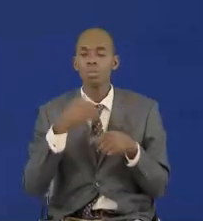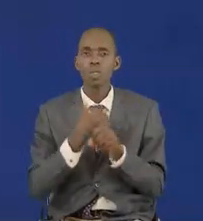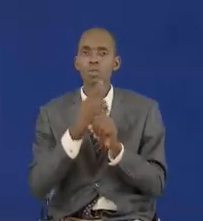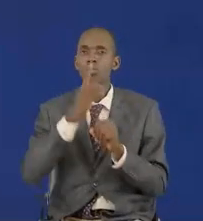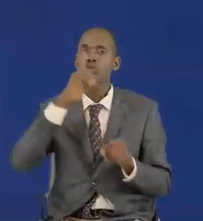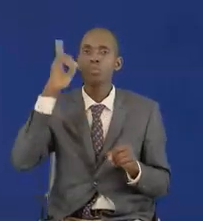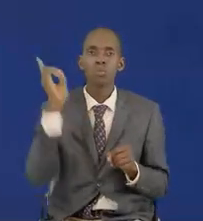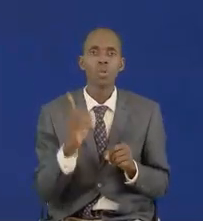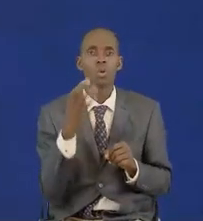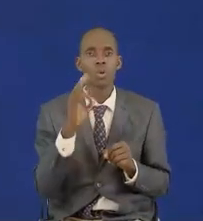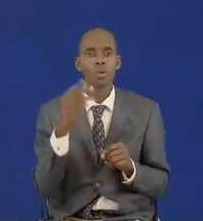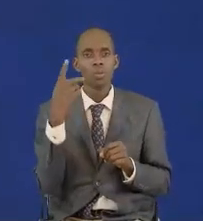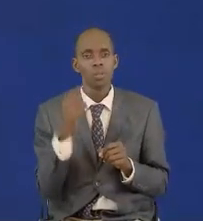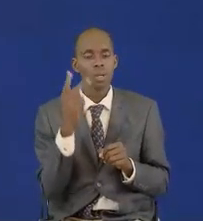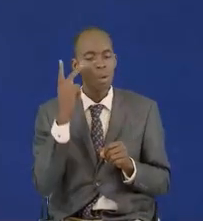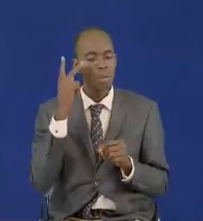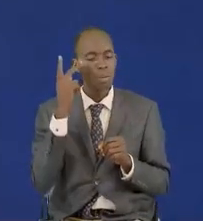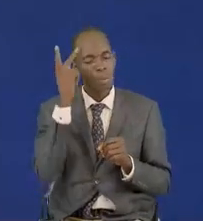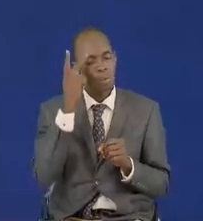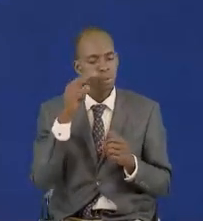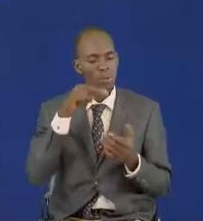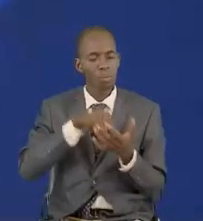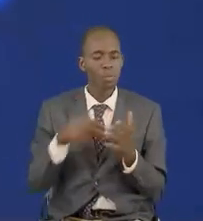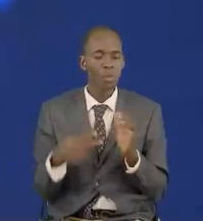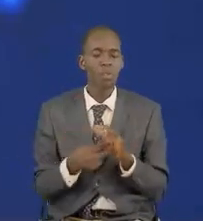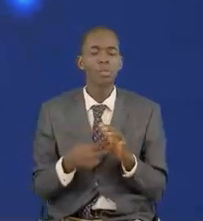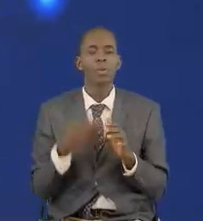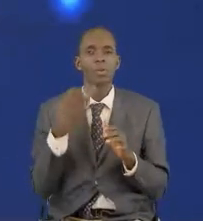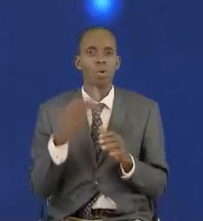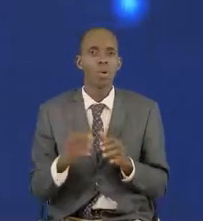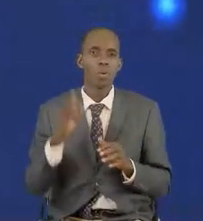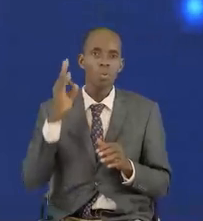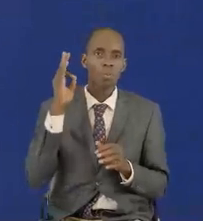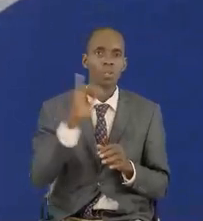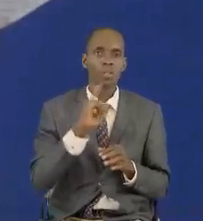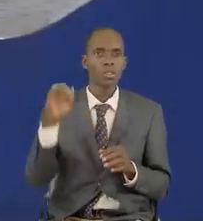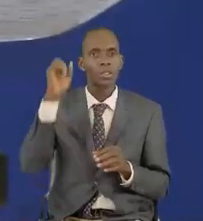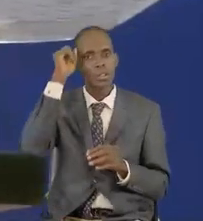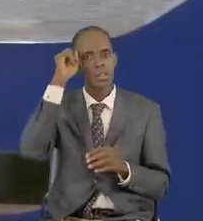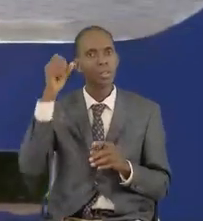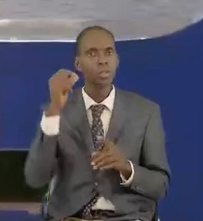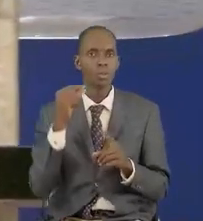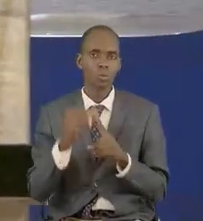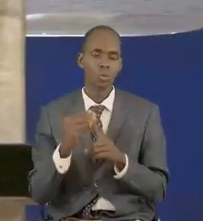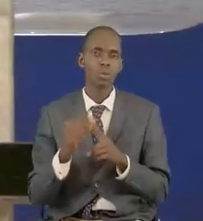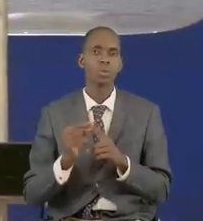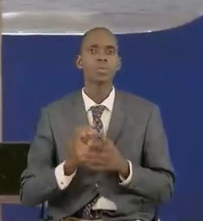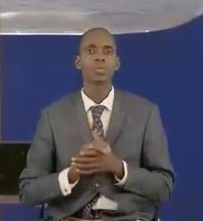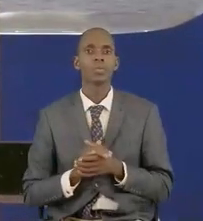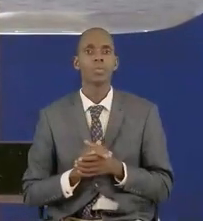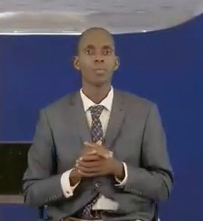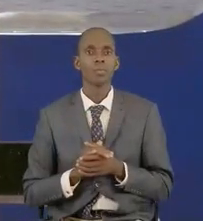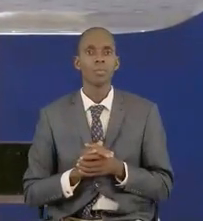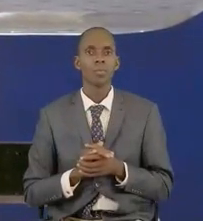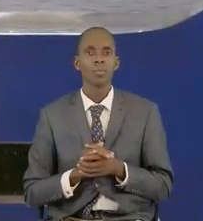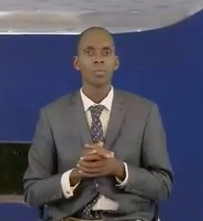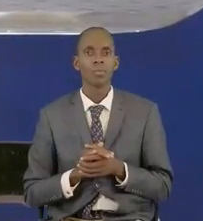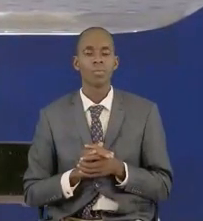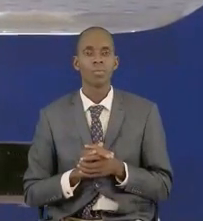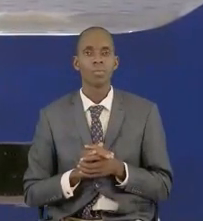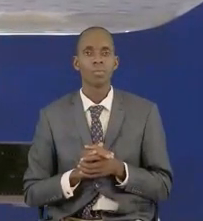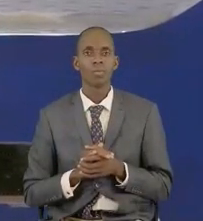s'assurer de l'objectif de sa prédication de la Parole vous avez tout pleinement en lui qui est le